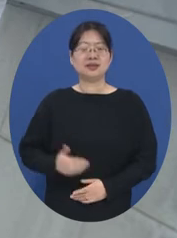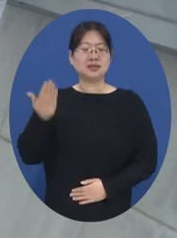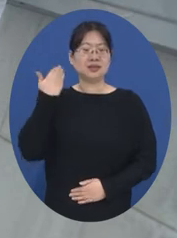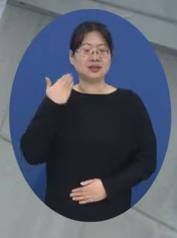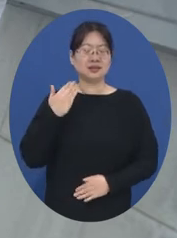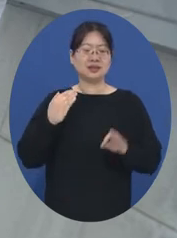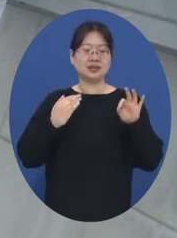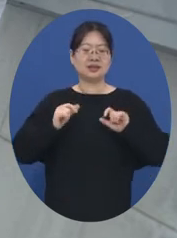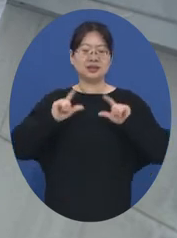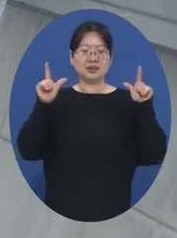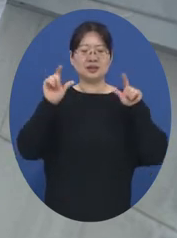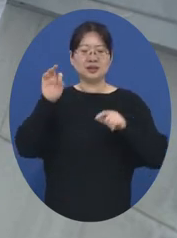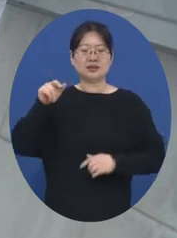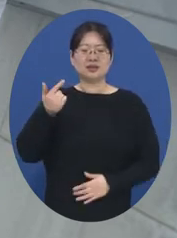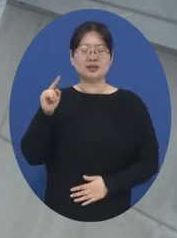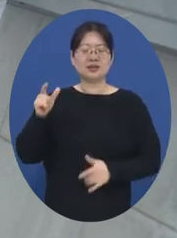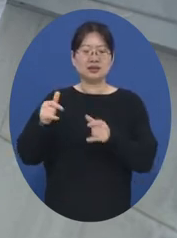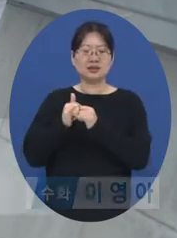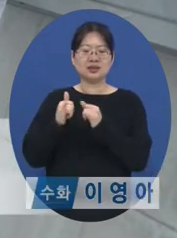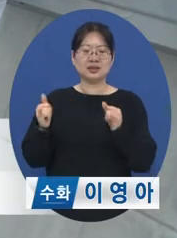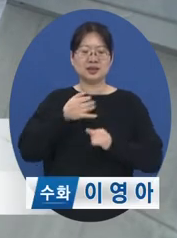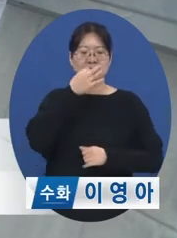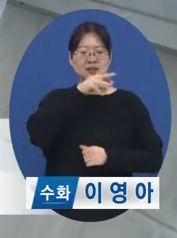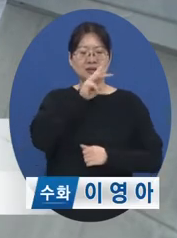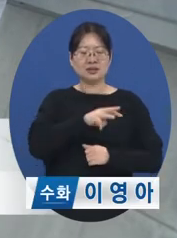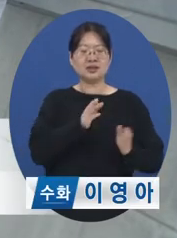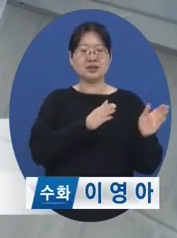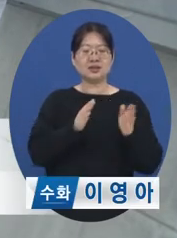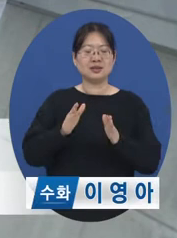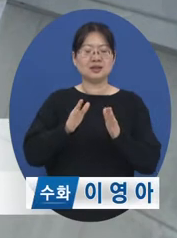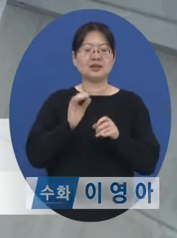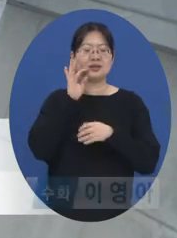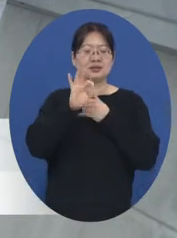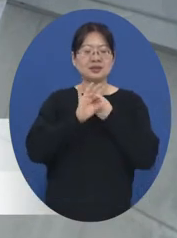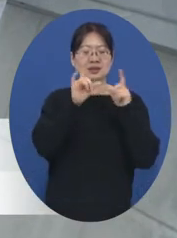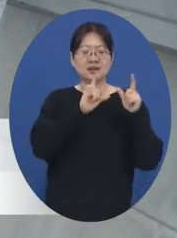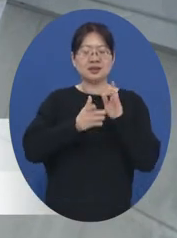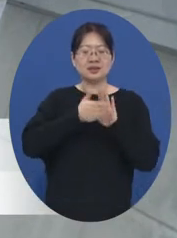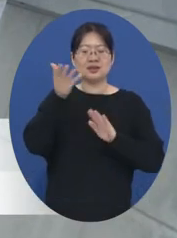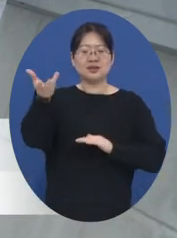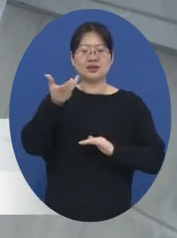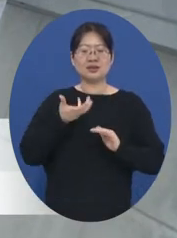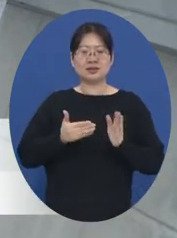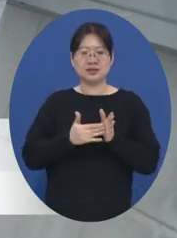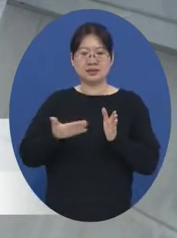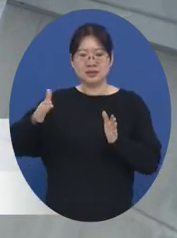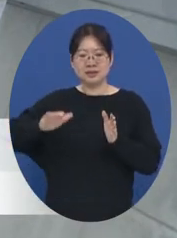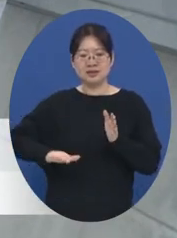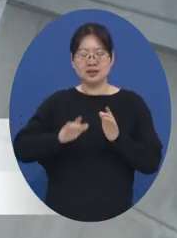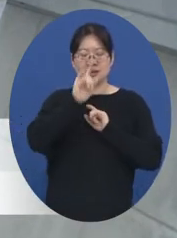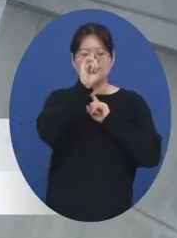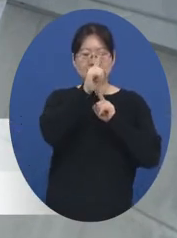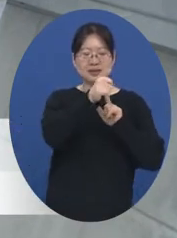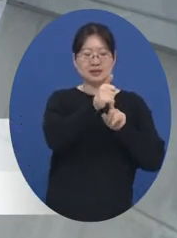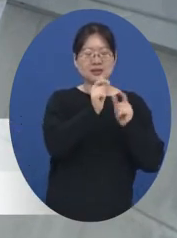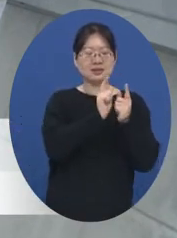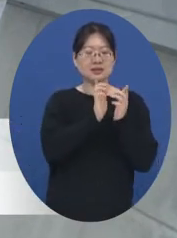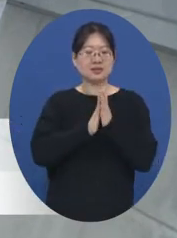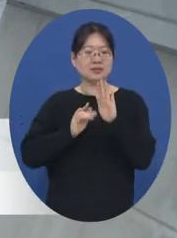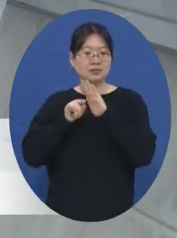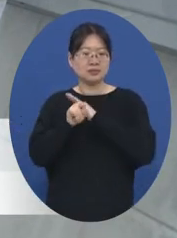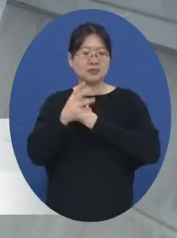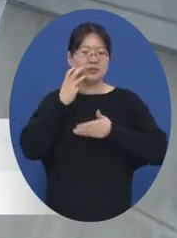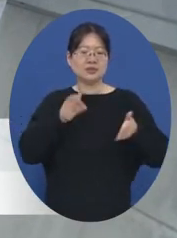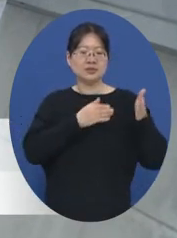지난 10일 우한 교민들을 이천시에 마련된 임시생활시설로 입소했는데요. 이재명 경기도지사가 현장을 방문해